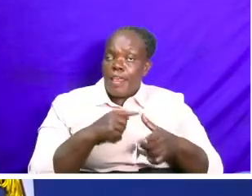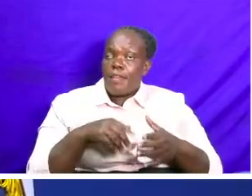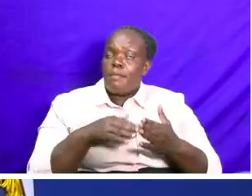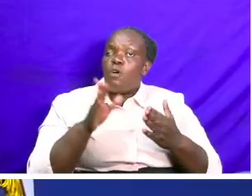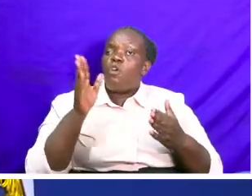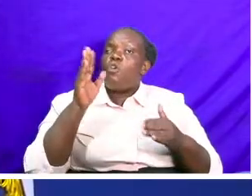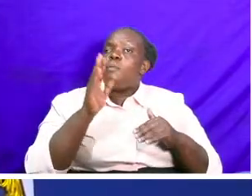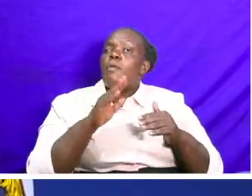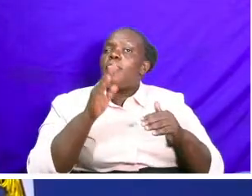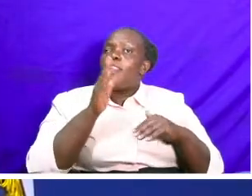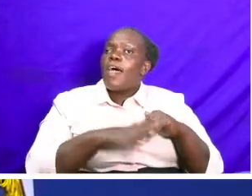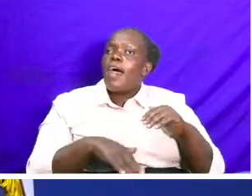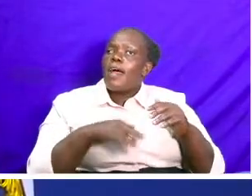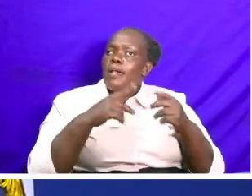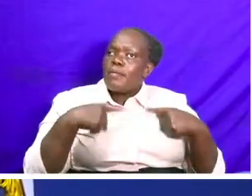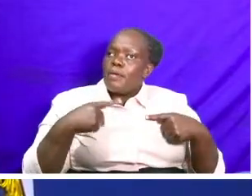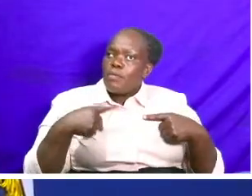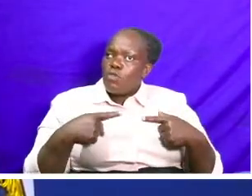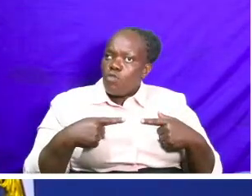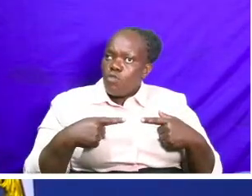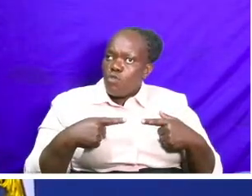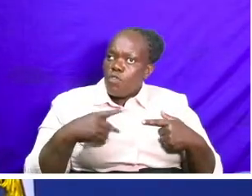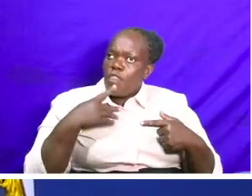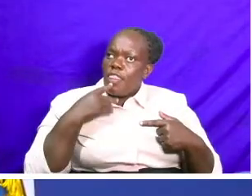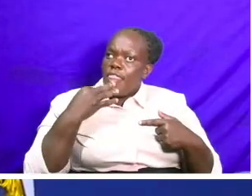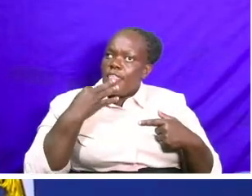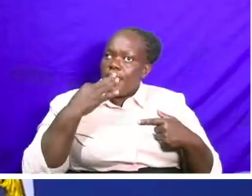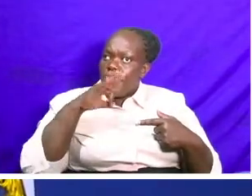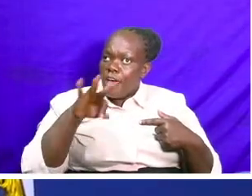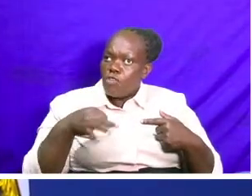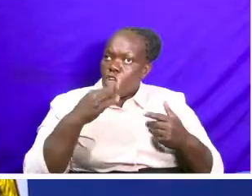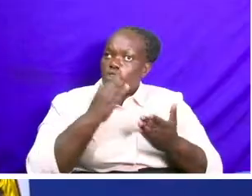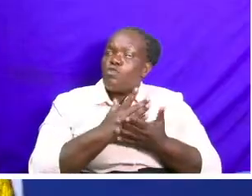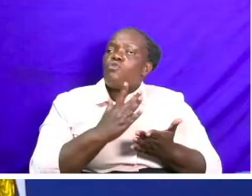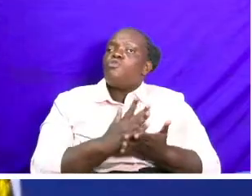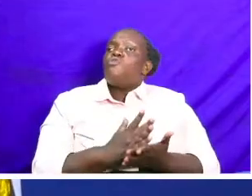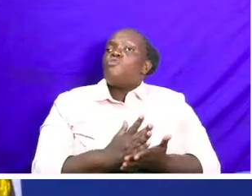ya watu karibu 3,000 wameweza